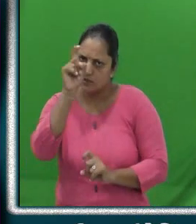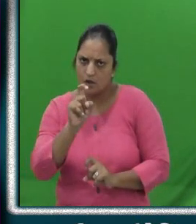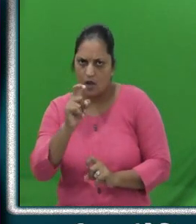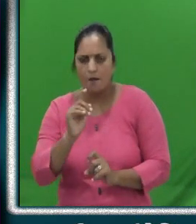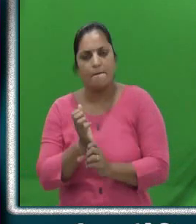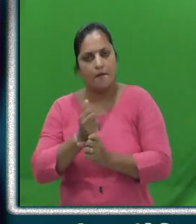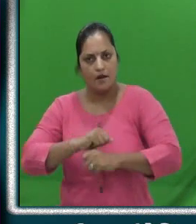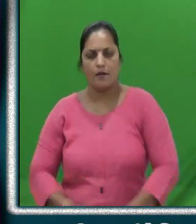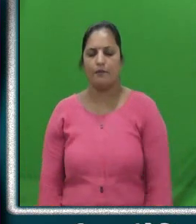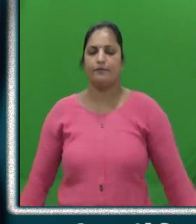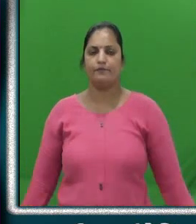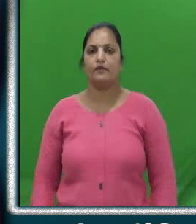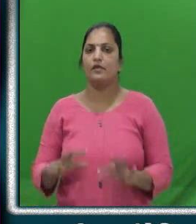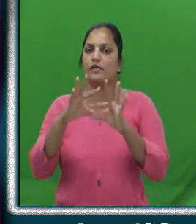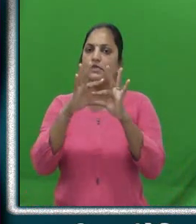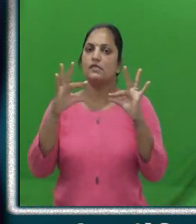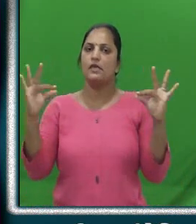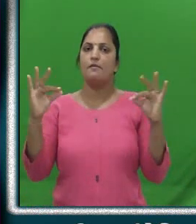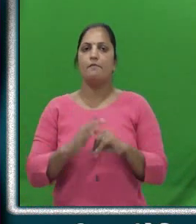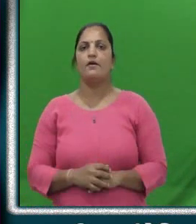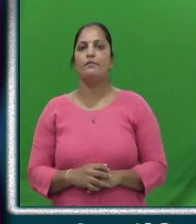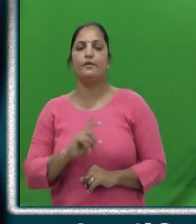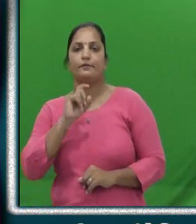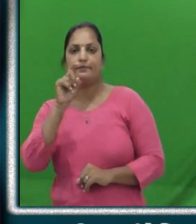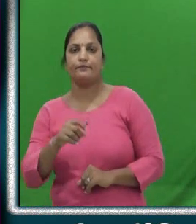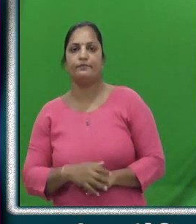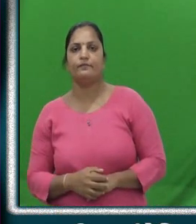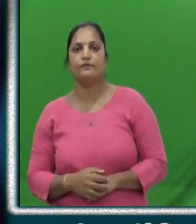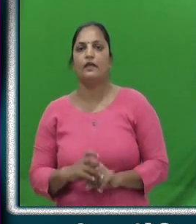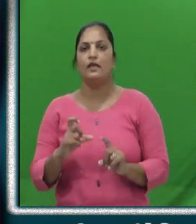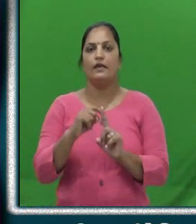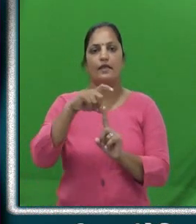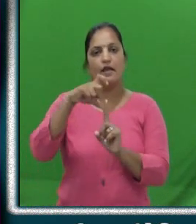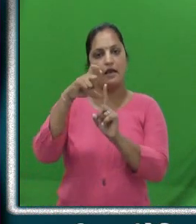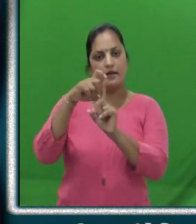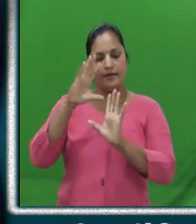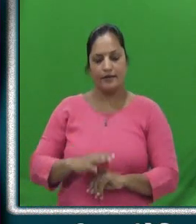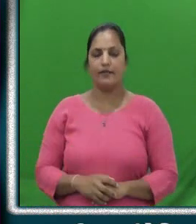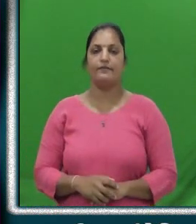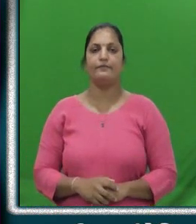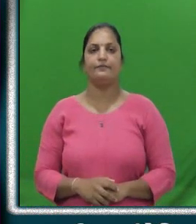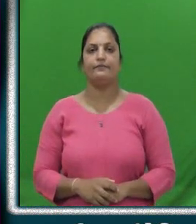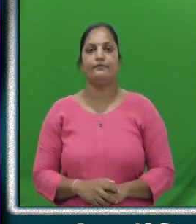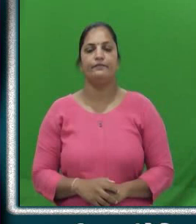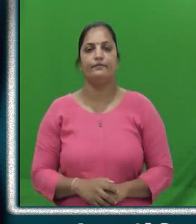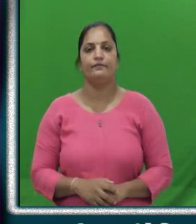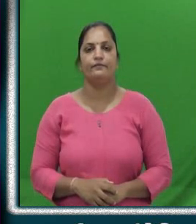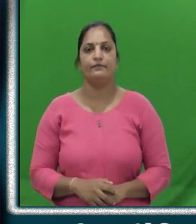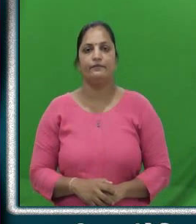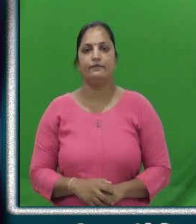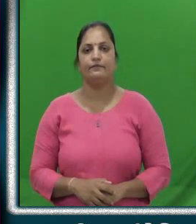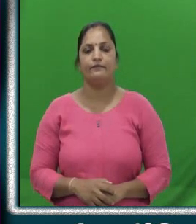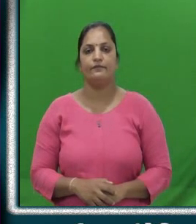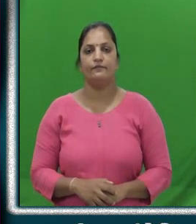ખાસ યાદ રાખજો વિદ્યાર્થી મિત્રો, અહીંયા સિમ્પલ પાસ્ટની અંદર પ્રશ્ન પૂછ્યો હોય તો એ પ્રશ્નમાં શું આપેલું છે